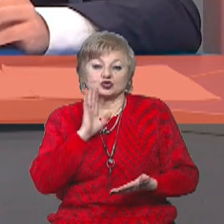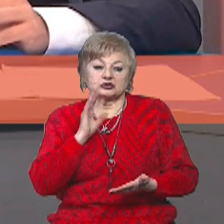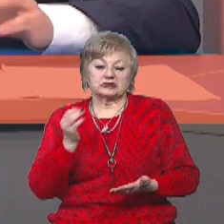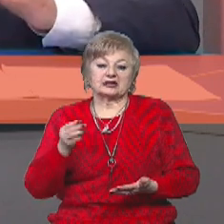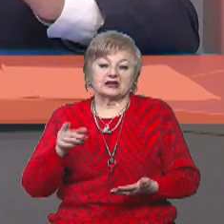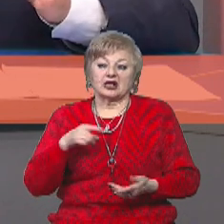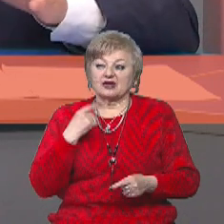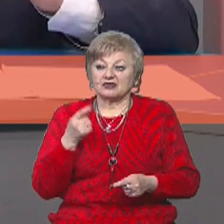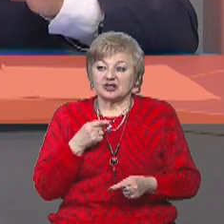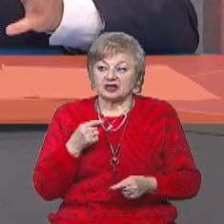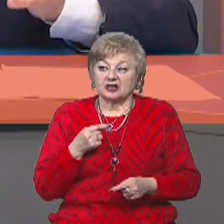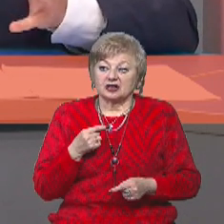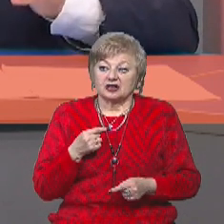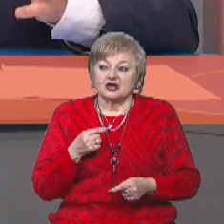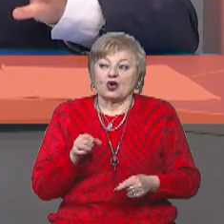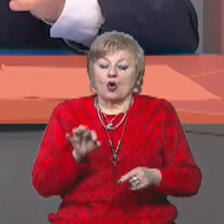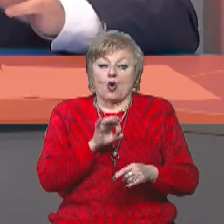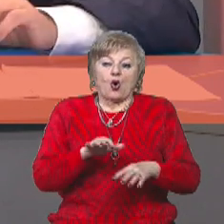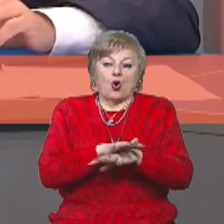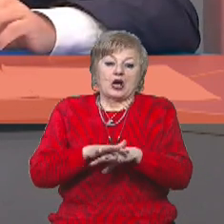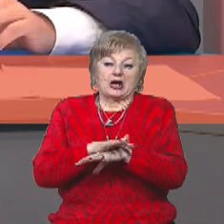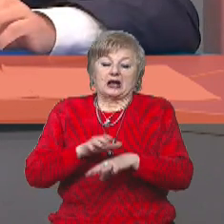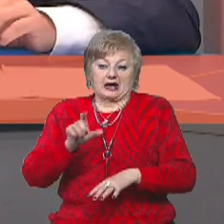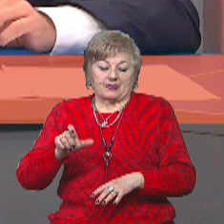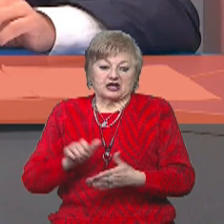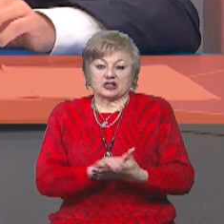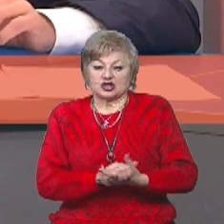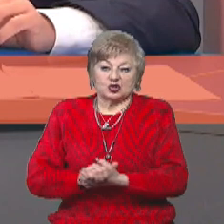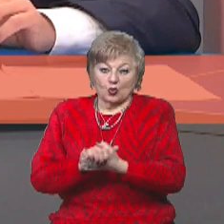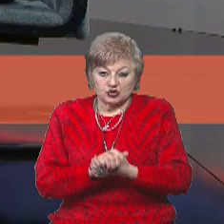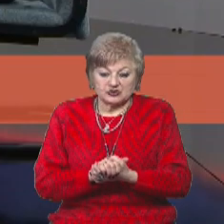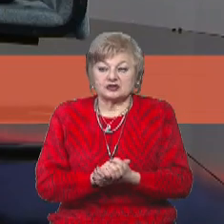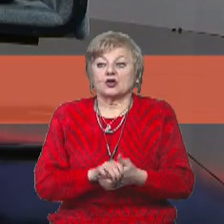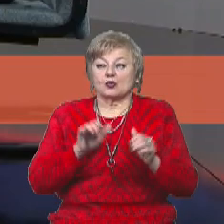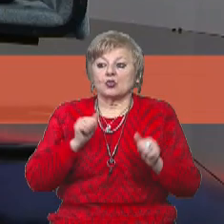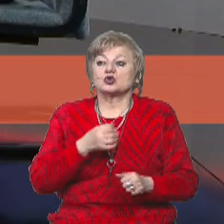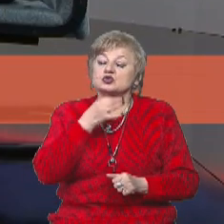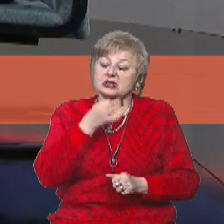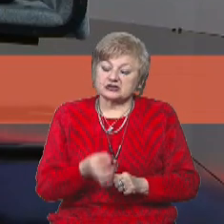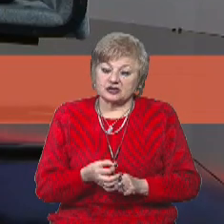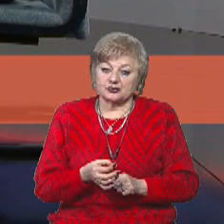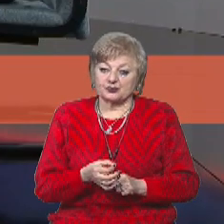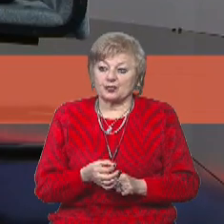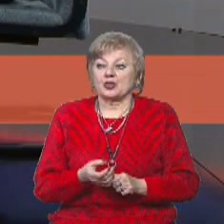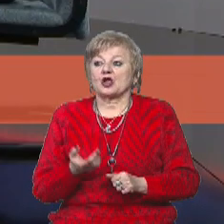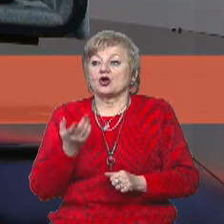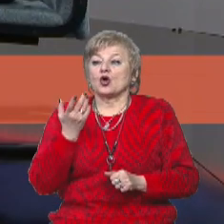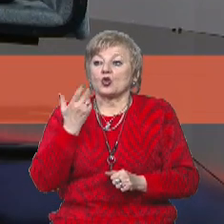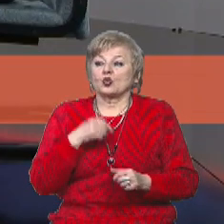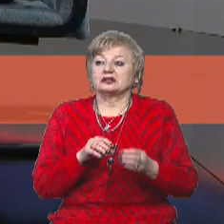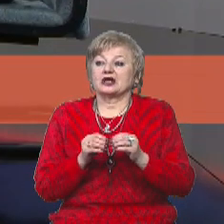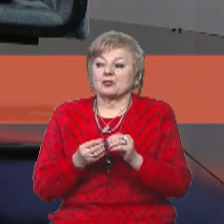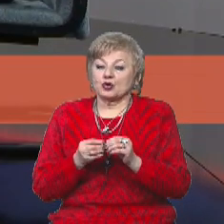Тетяни про роль громадянського суспільства можу сказати наступне. Коли